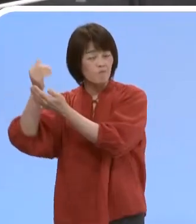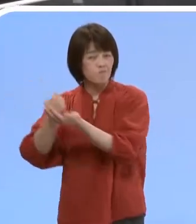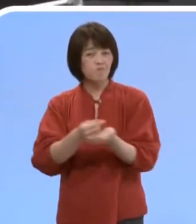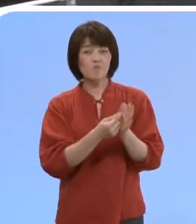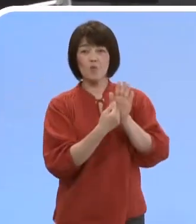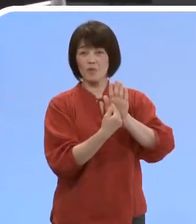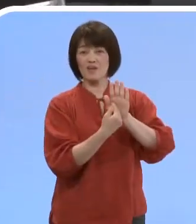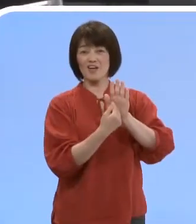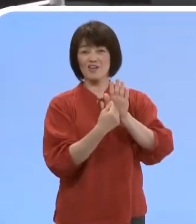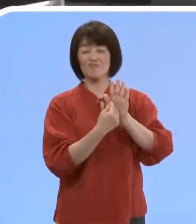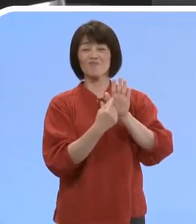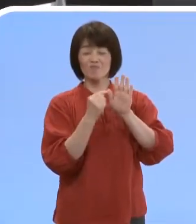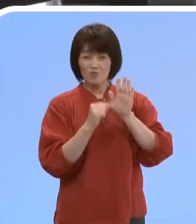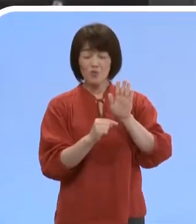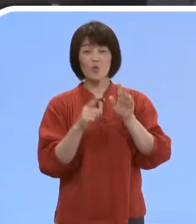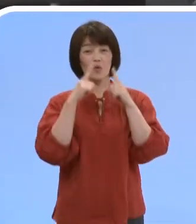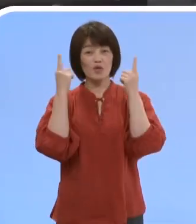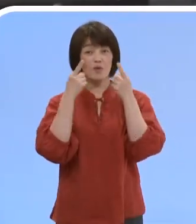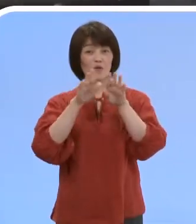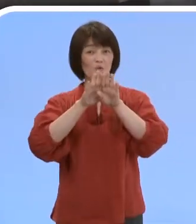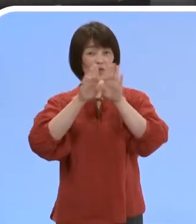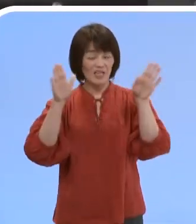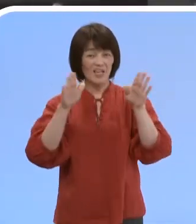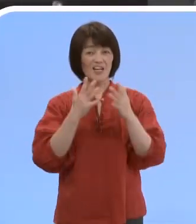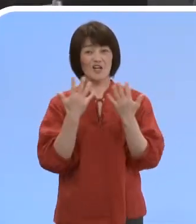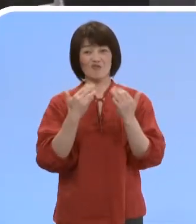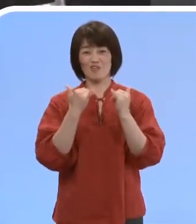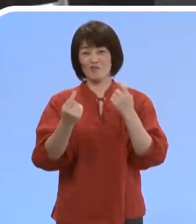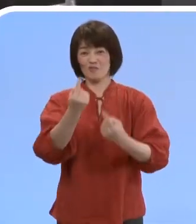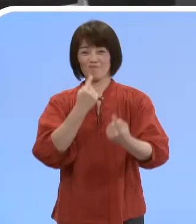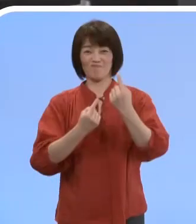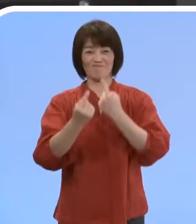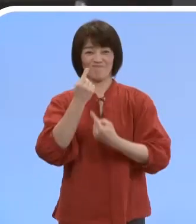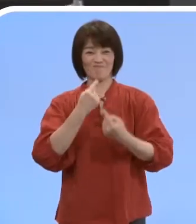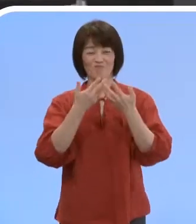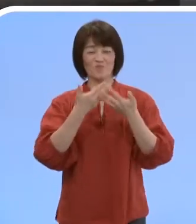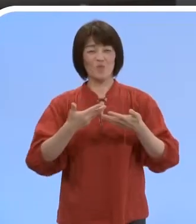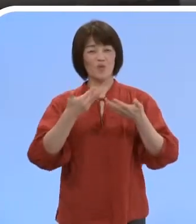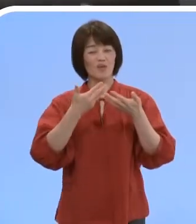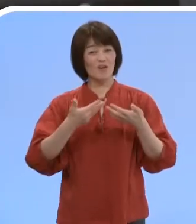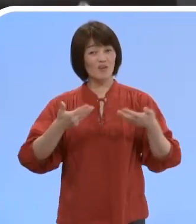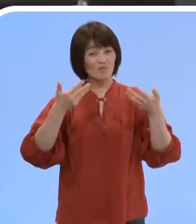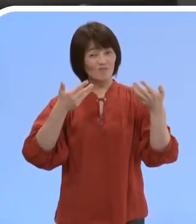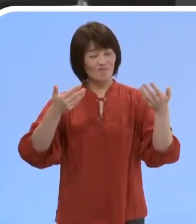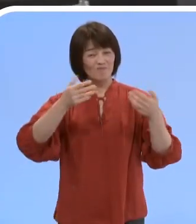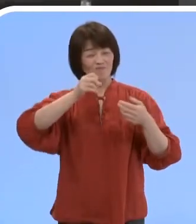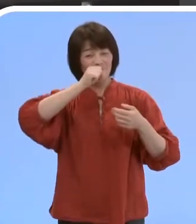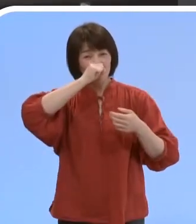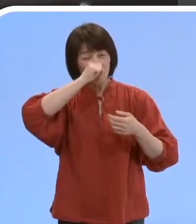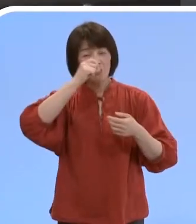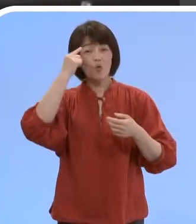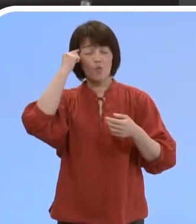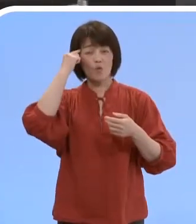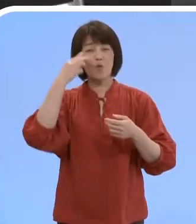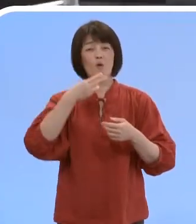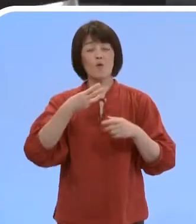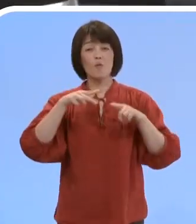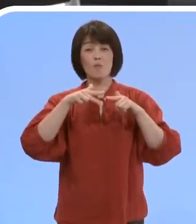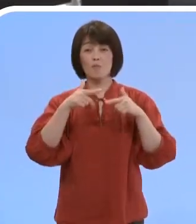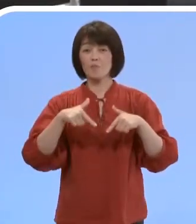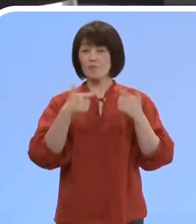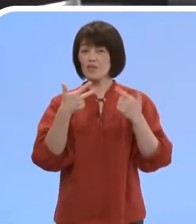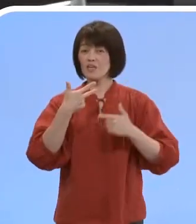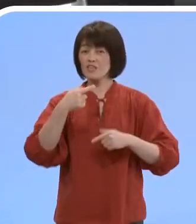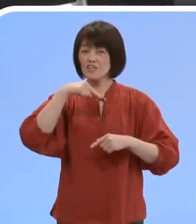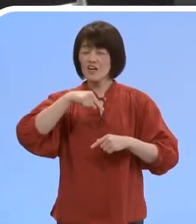る的な、はい、でそれによって街がちょっとこう賑やかに、ね、三木いいとこやいう意識